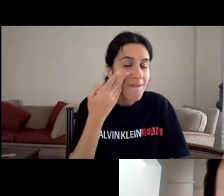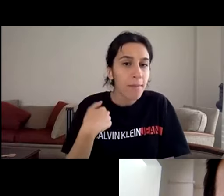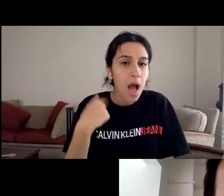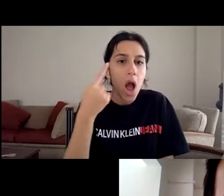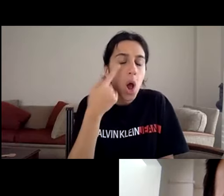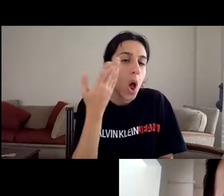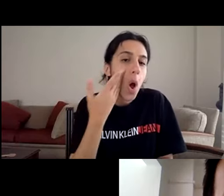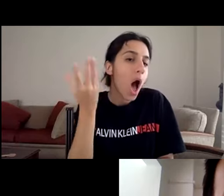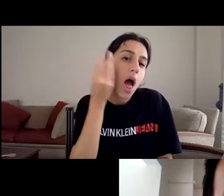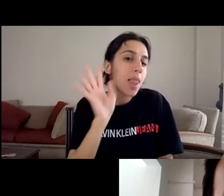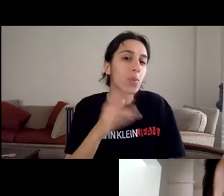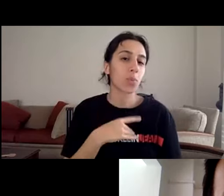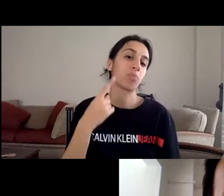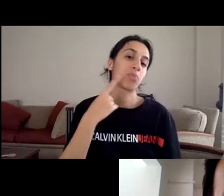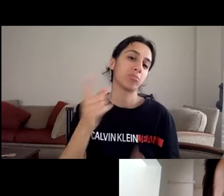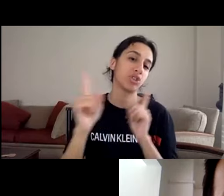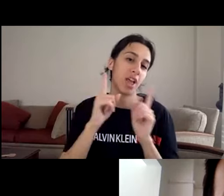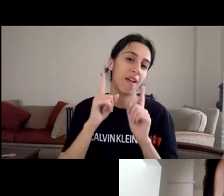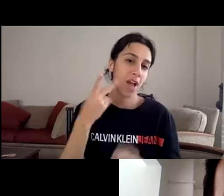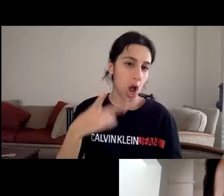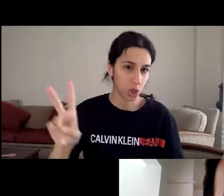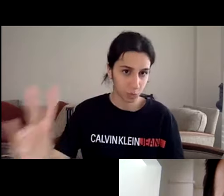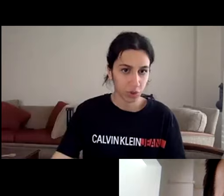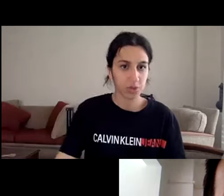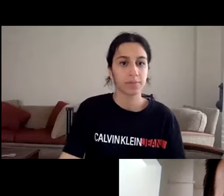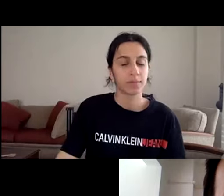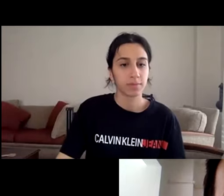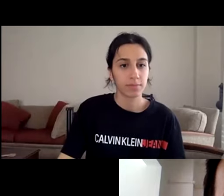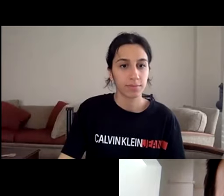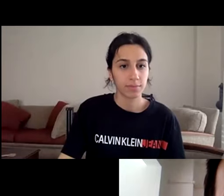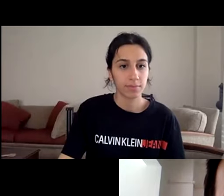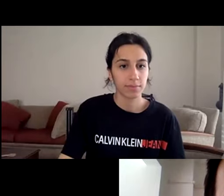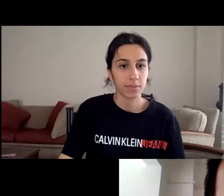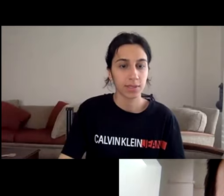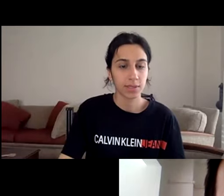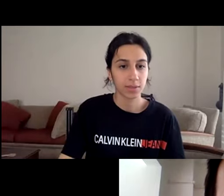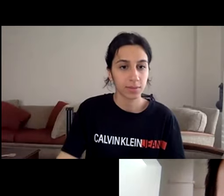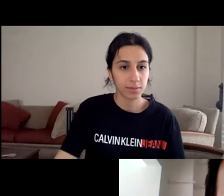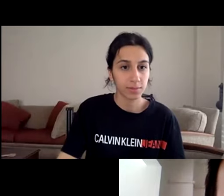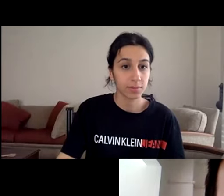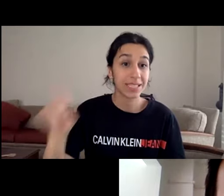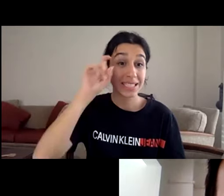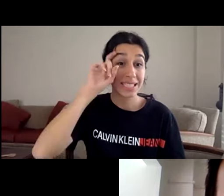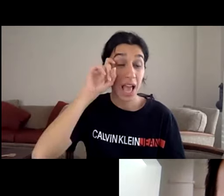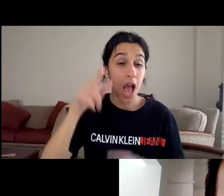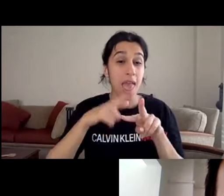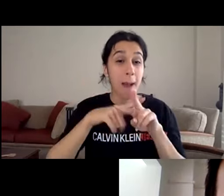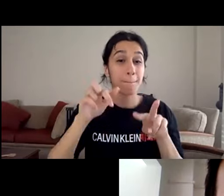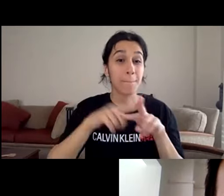Yani Singai gibi uygulamaları kullanıyoruz tabii. Bunlar yapay zeka geliştikçe daha da erişilebilir hale